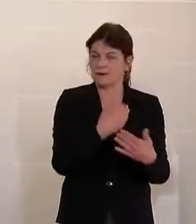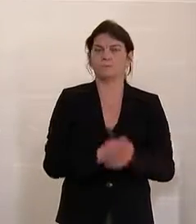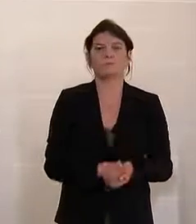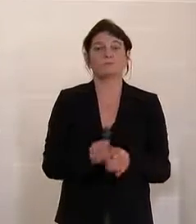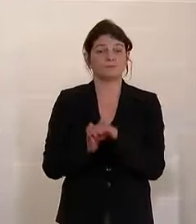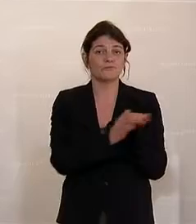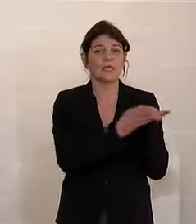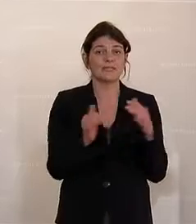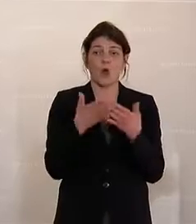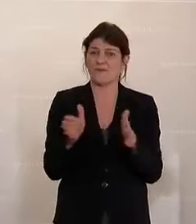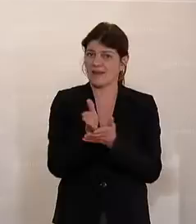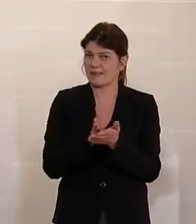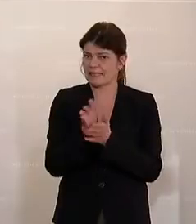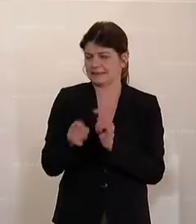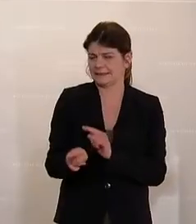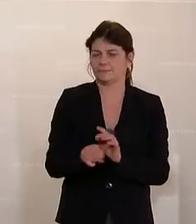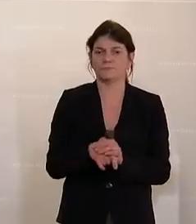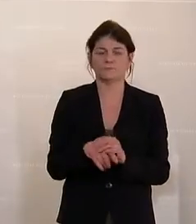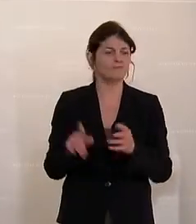ist zwar